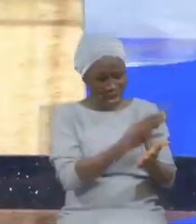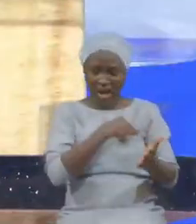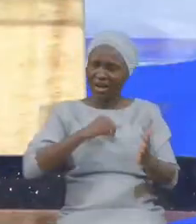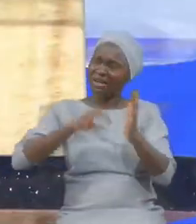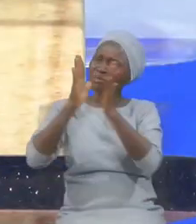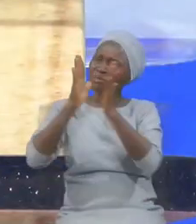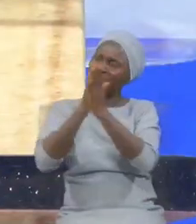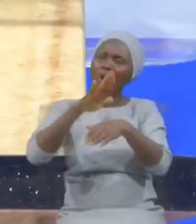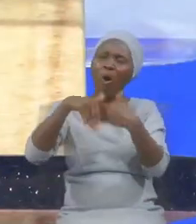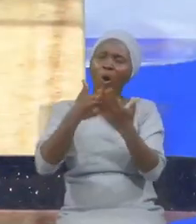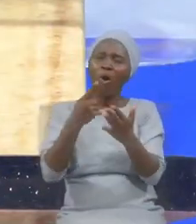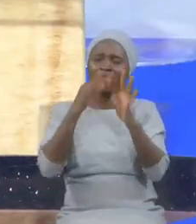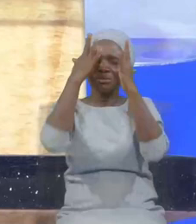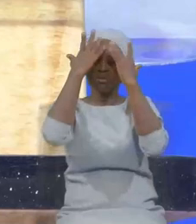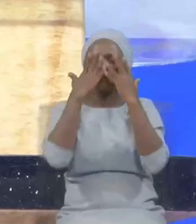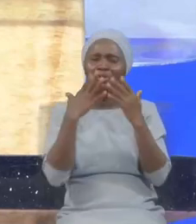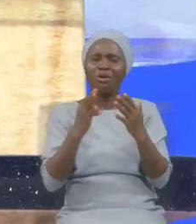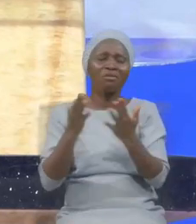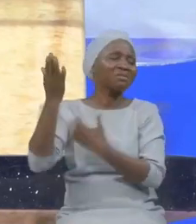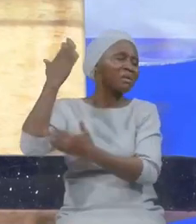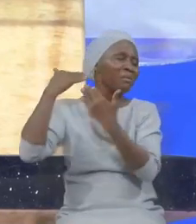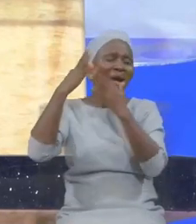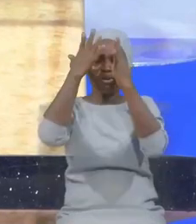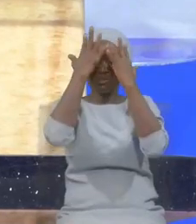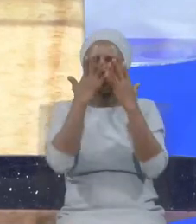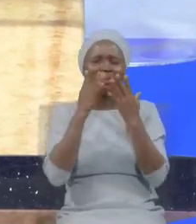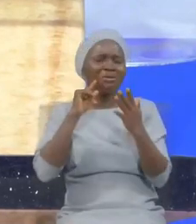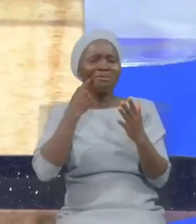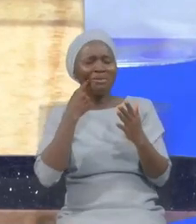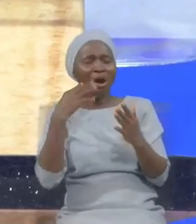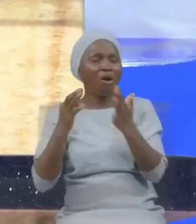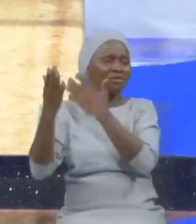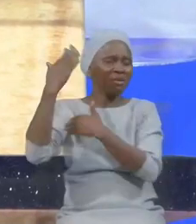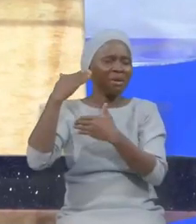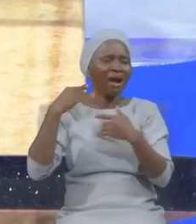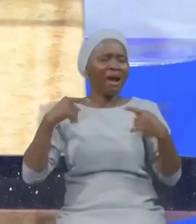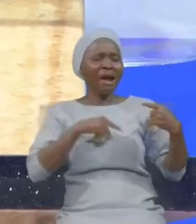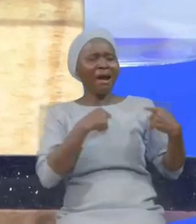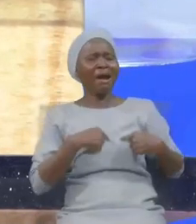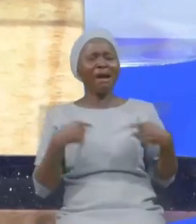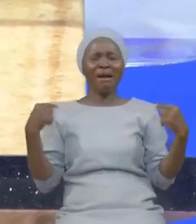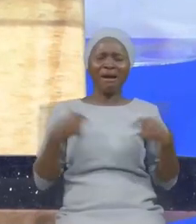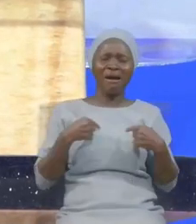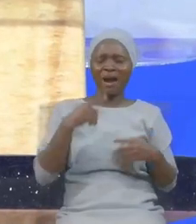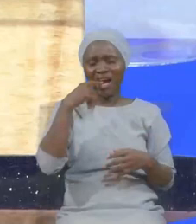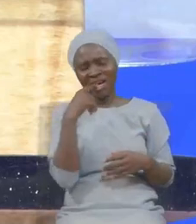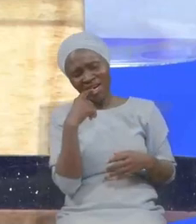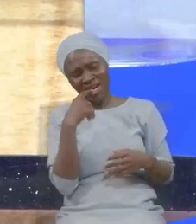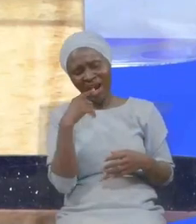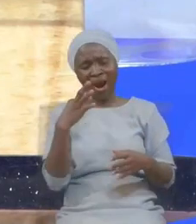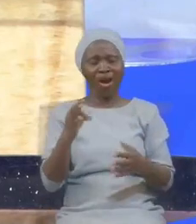toute amertume du passé, la tristesse du passé, le chagrin du passé, le regret du